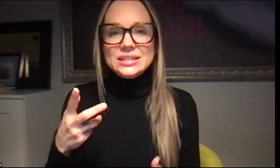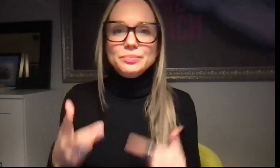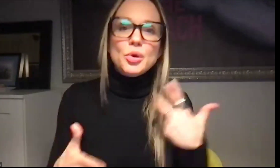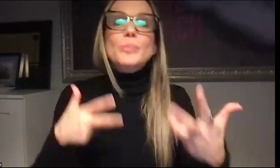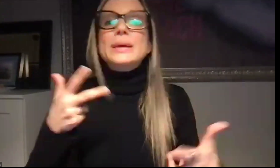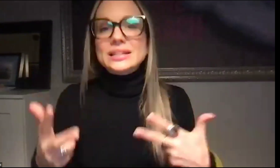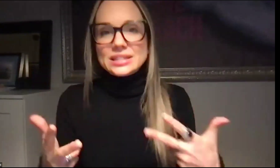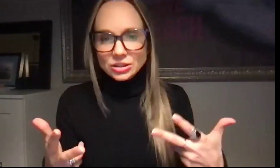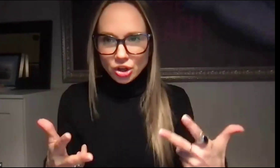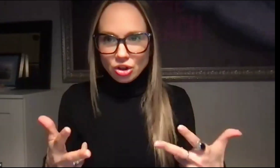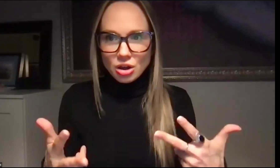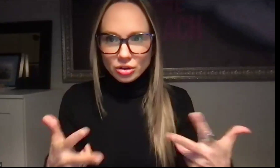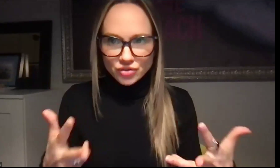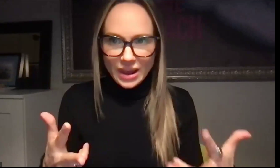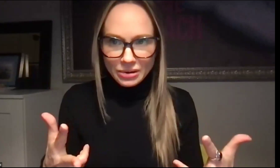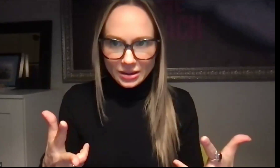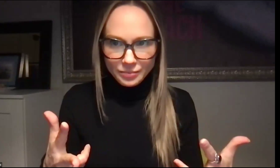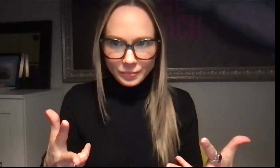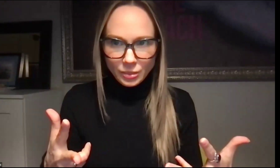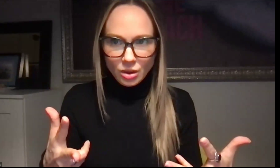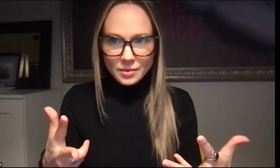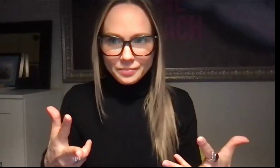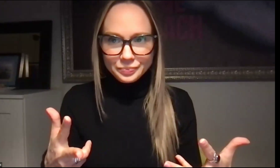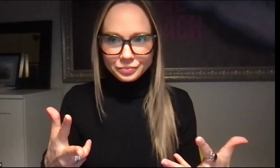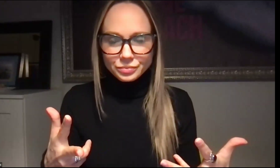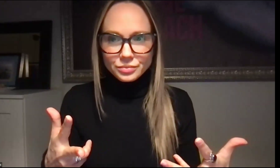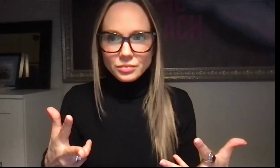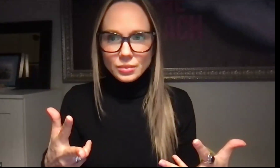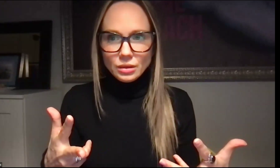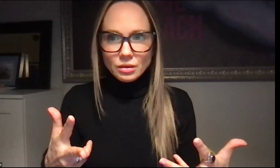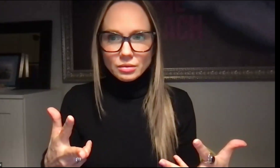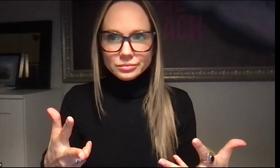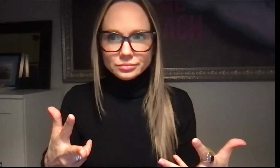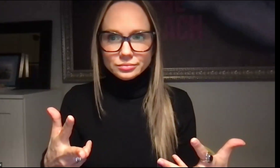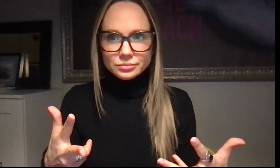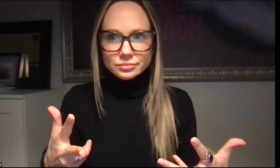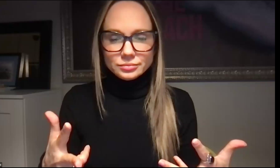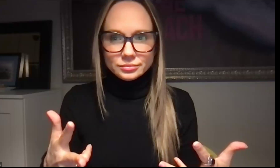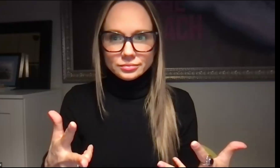la partie problématique de notre corps que je vais appeler. OK?